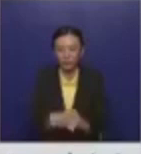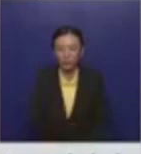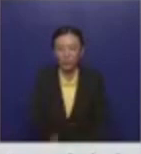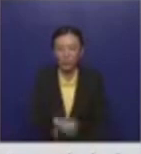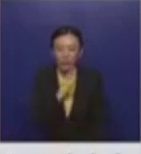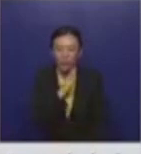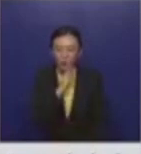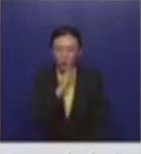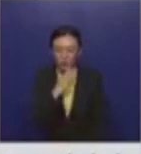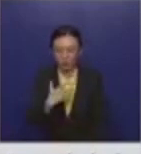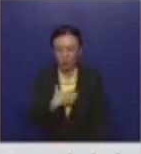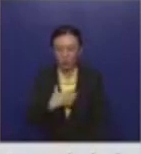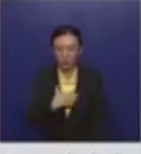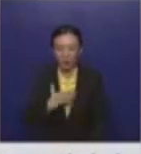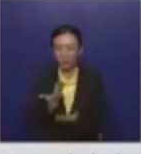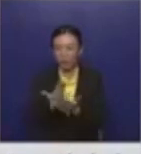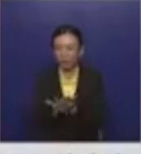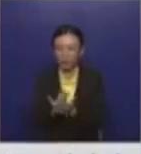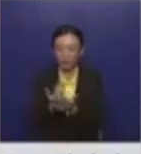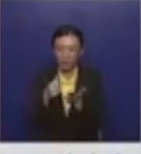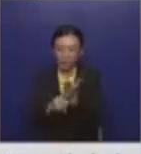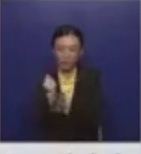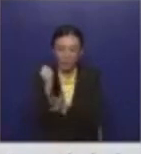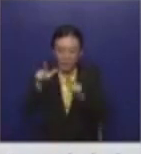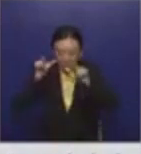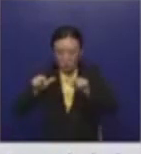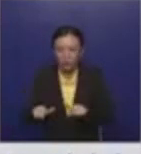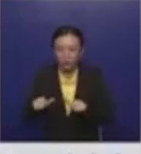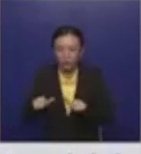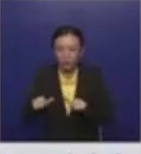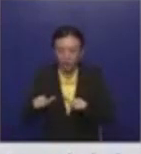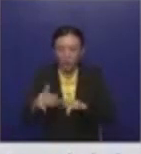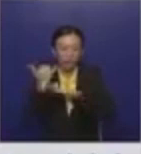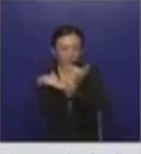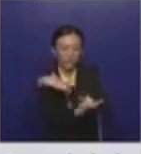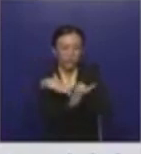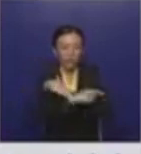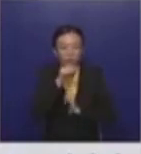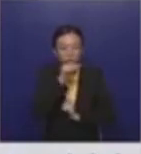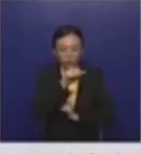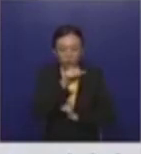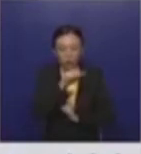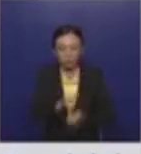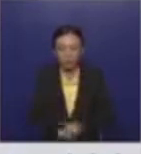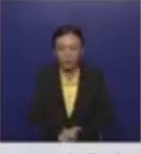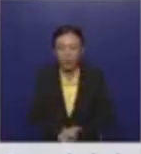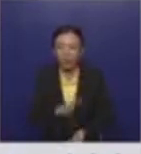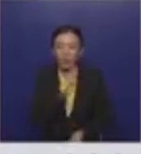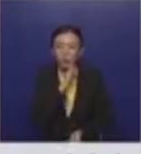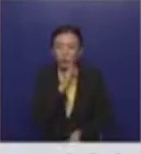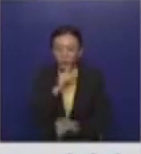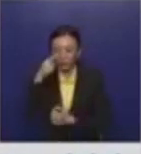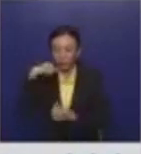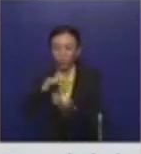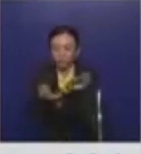ลดช่องว่างตรงนี้ผู้ประกอบการต่างประเทศที่มีการให้บริการกับผู้บริโภคภายในประเทศเราโดยตรงนะครับโดยตร